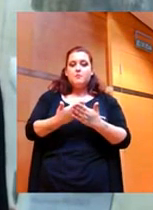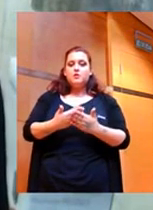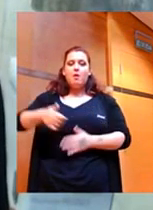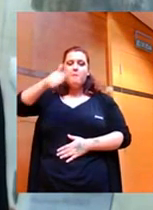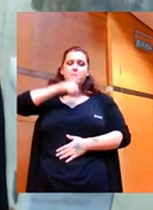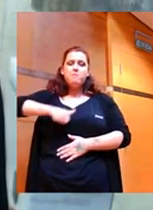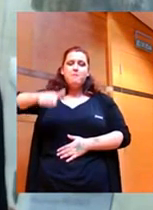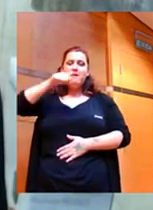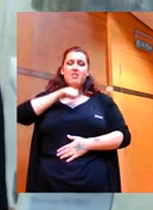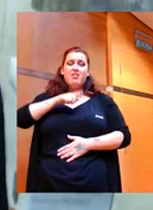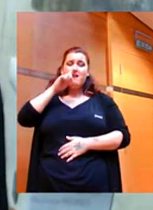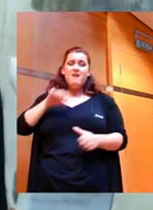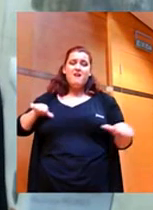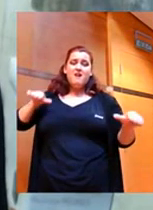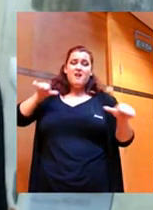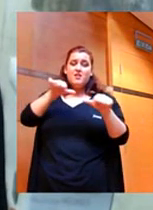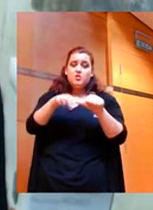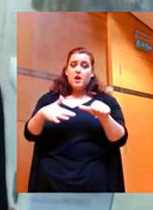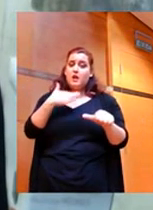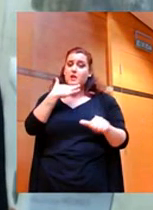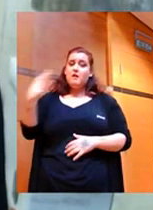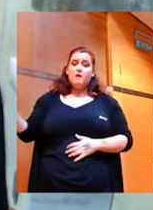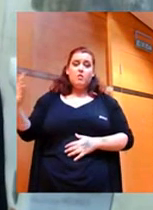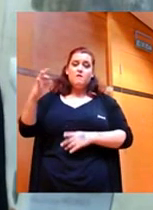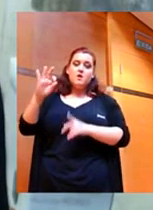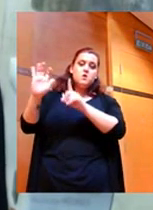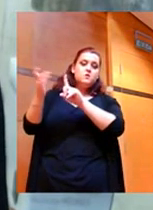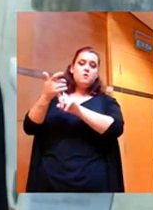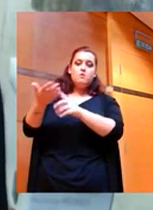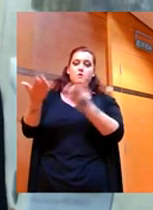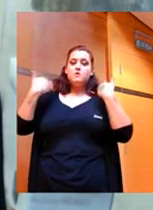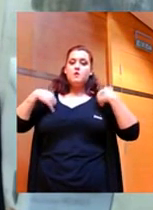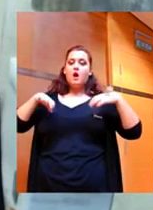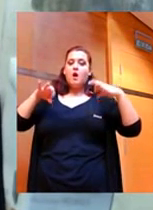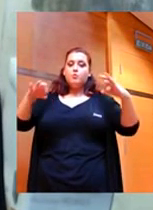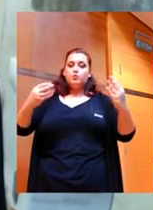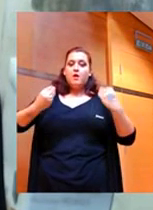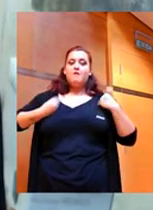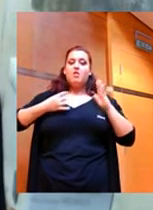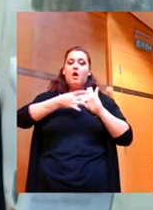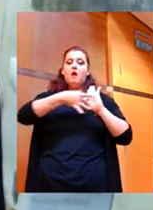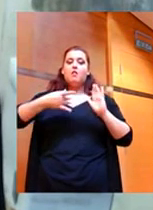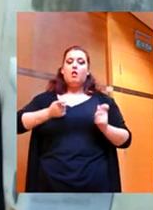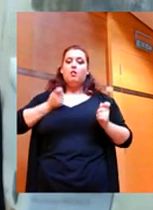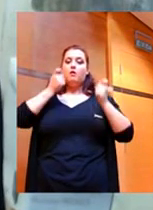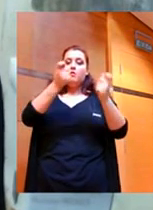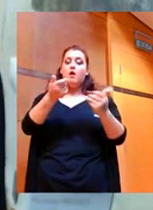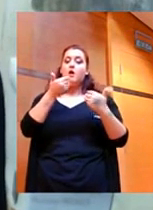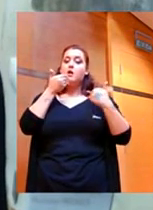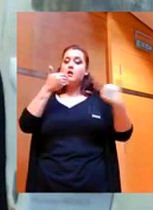en alguna cosa que ha de donar-los una solució per a tindre una millor qualitat de vida. Moltes gràcies, president. Gràcies. Gràcies.